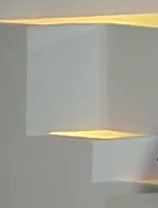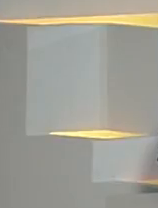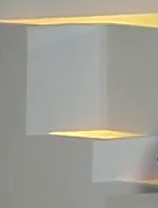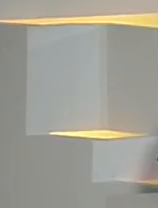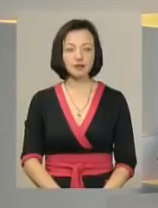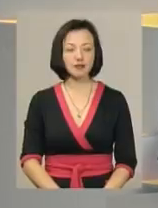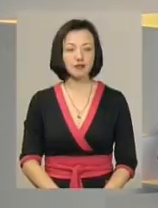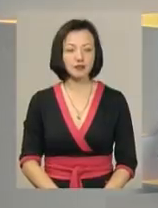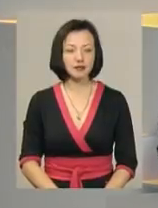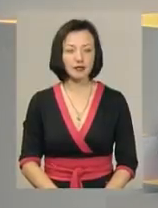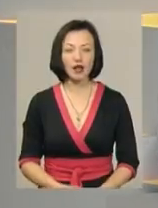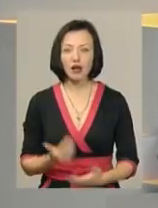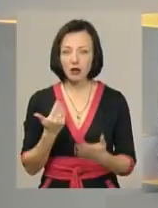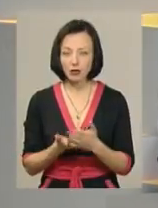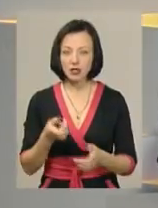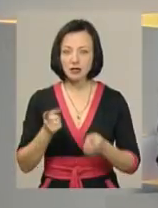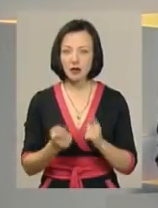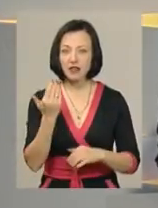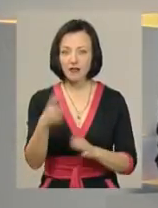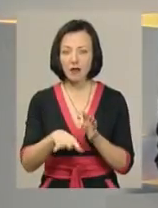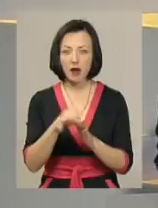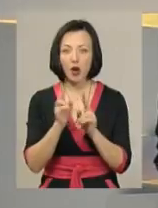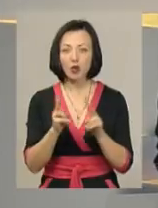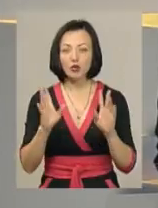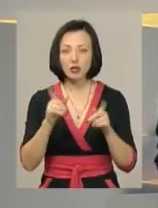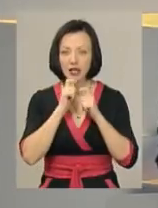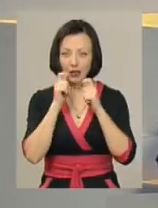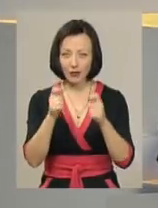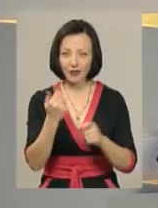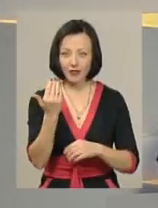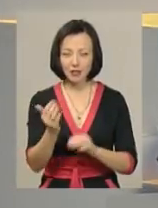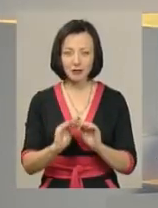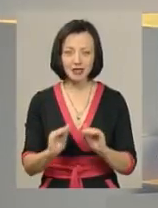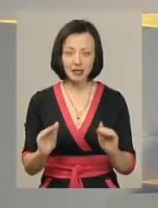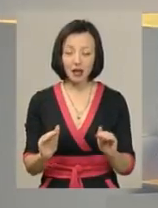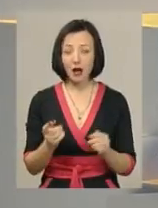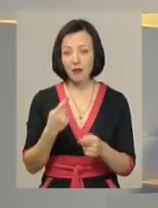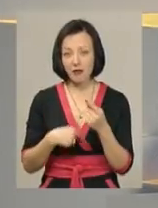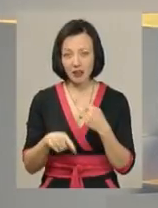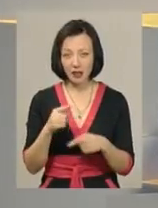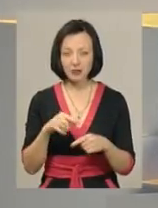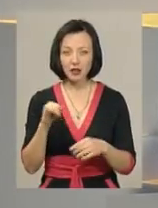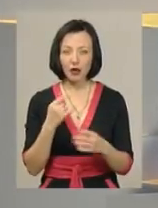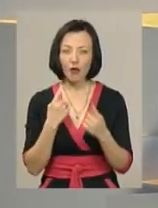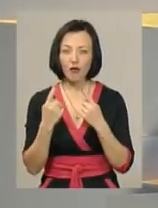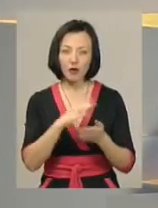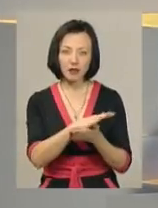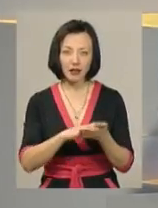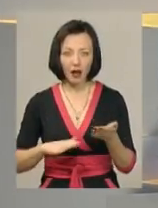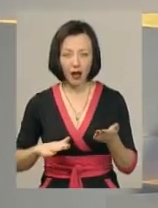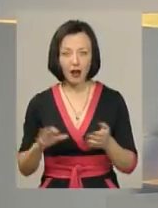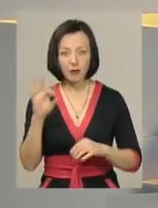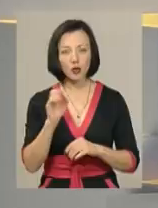участю Отож насправді вам вибирати хто буде дарувати подарунки вашим д дткам А ми повертаємося і говоримо далі про